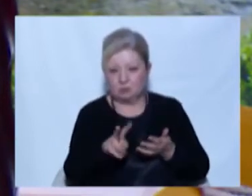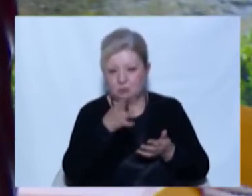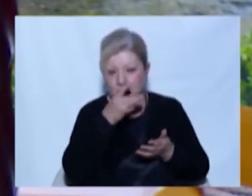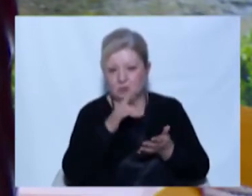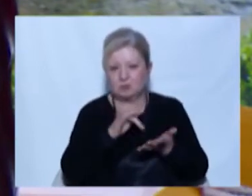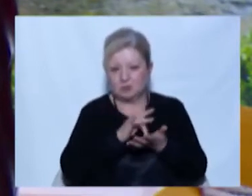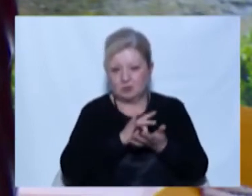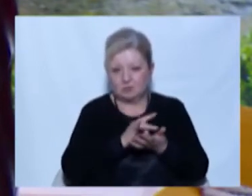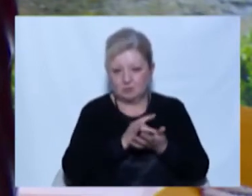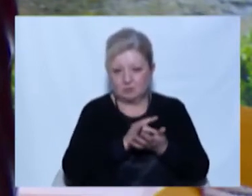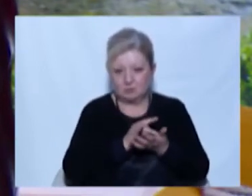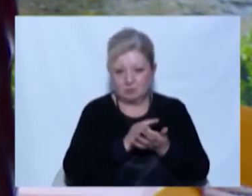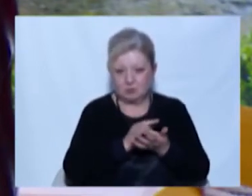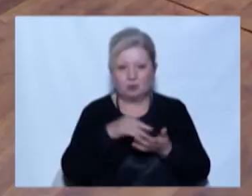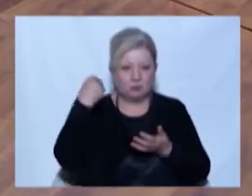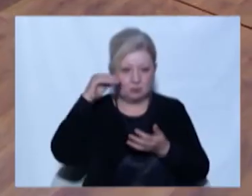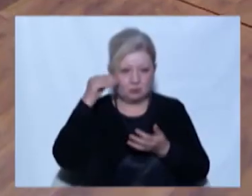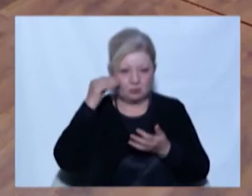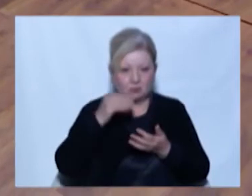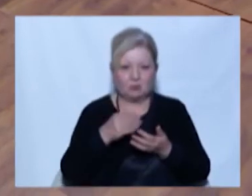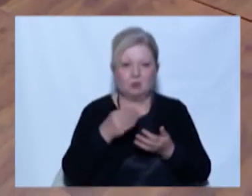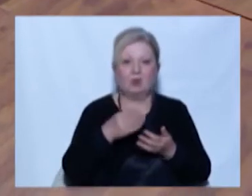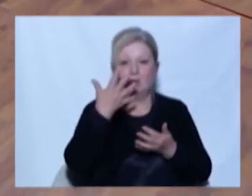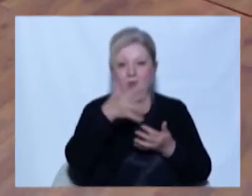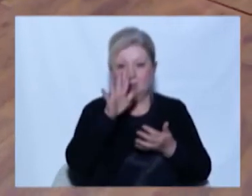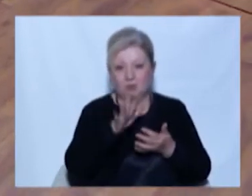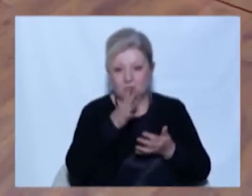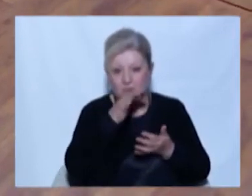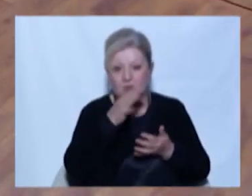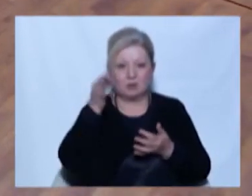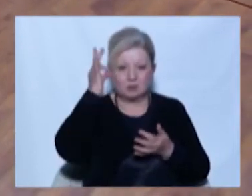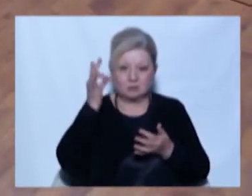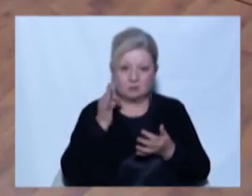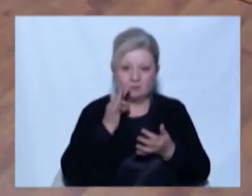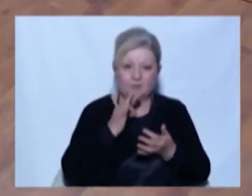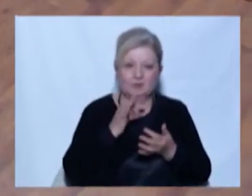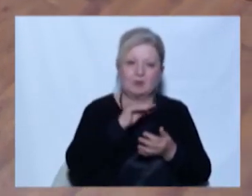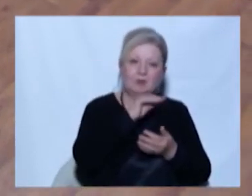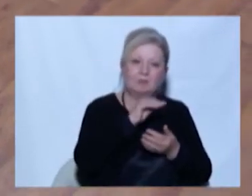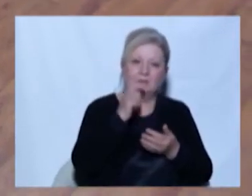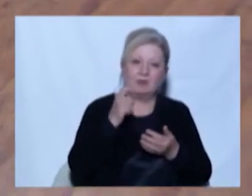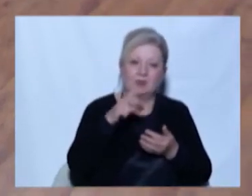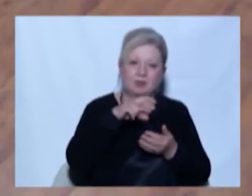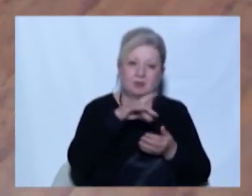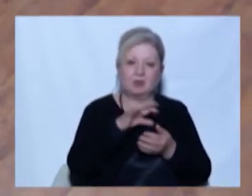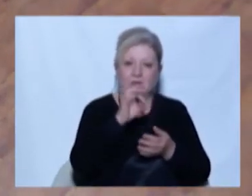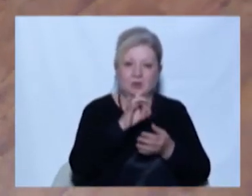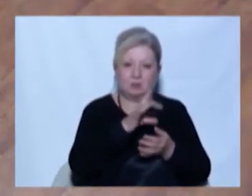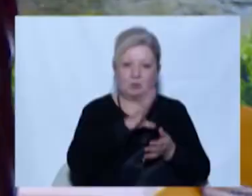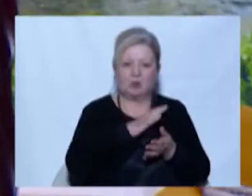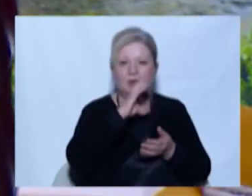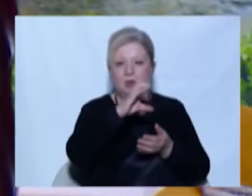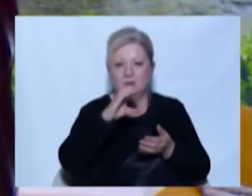და თურქეთი, ხოლო 45-ში მიიღო გერმანიის ფედერაციული რესპუბლიკა. საბჭოთა